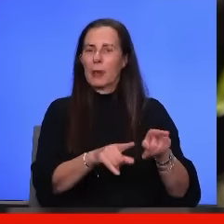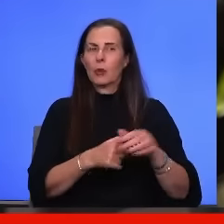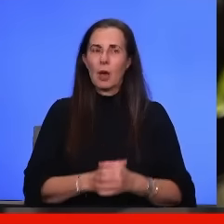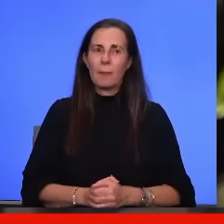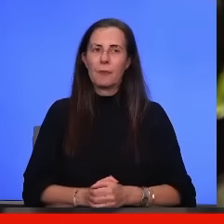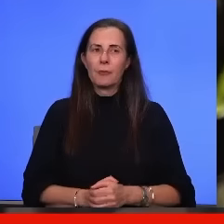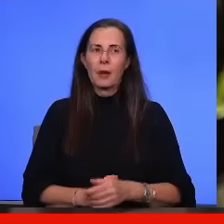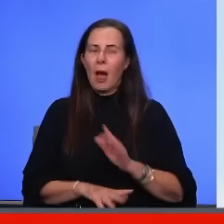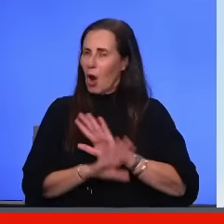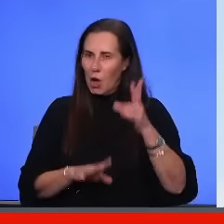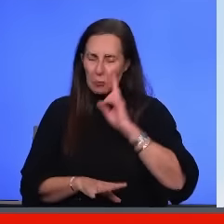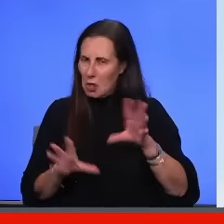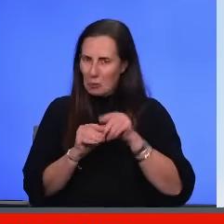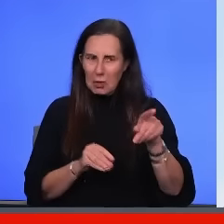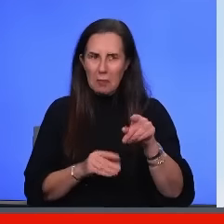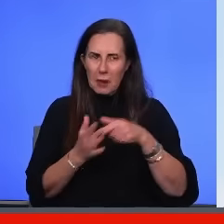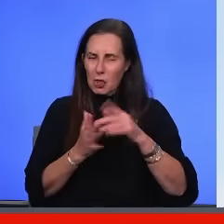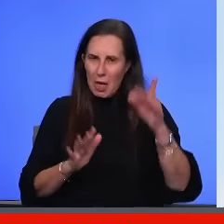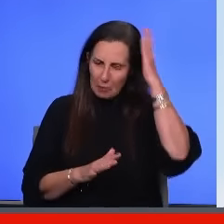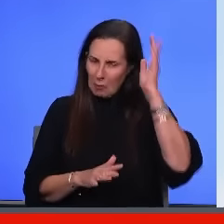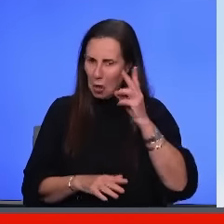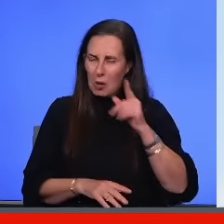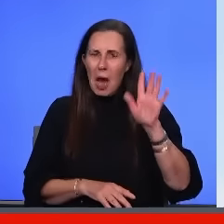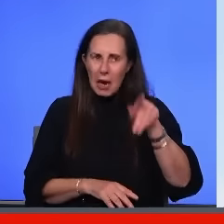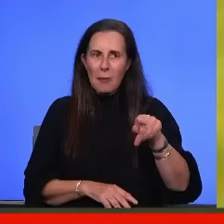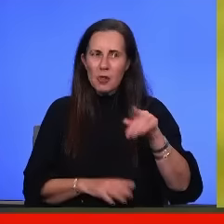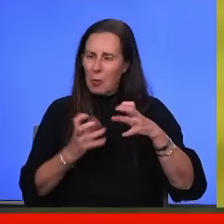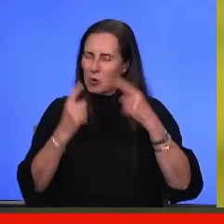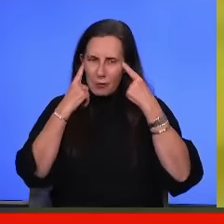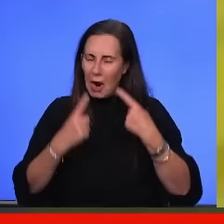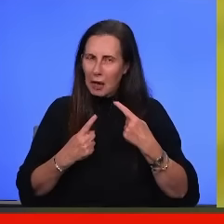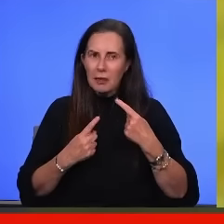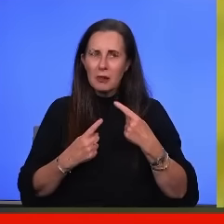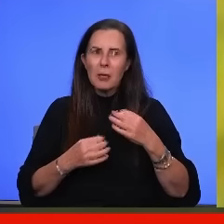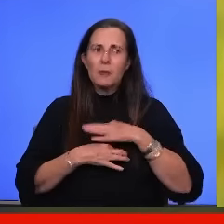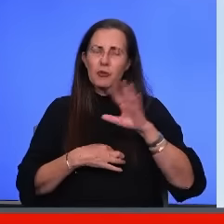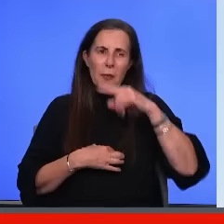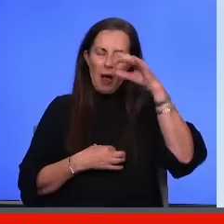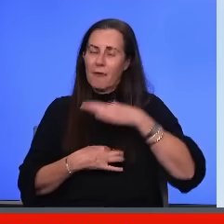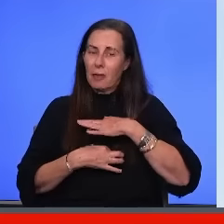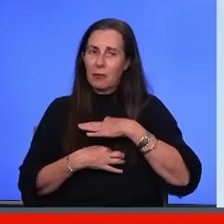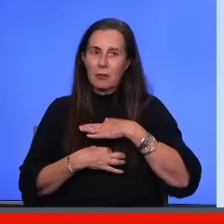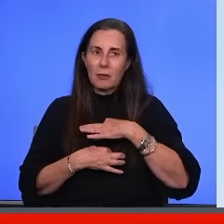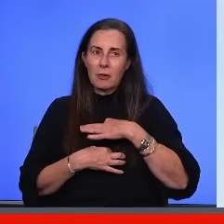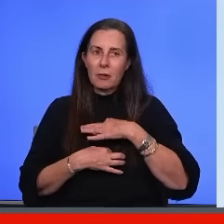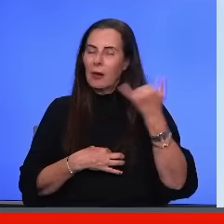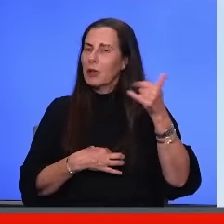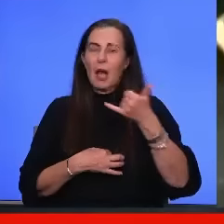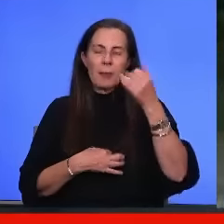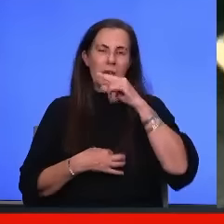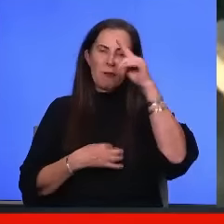אף פעם לא התבאשתי ללכת איתם בגלל שהם בלי כיפה, גם כשהיינו במושב החרדי, בשבילי הם גאווה, והם תמיד יהיו